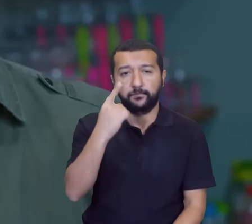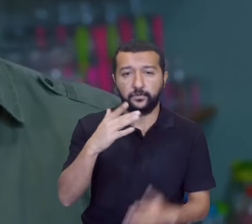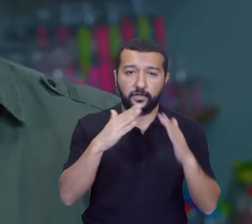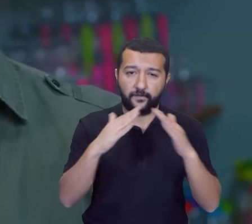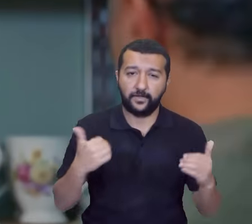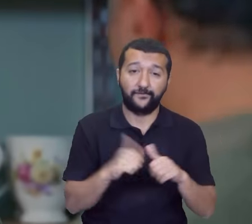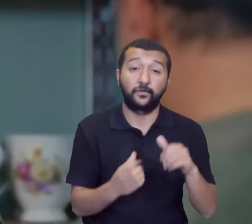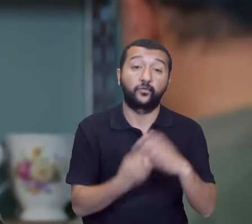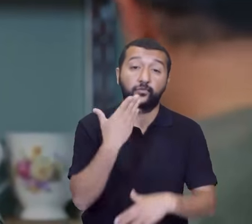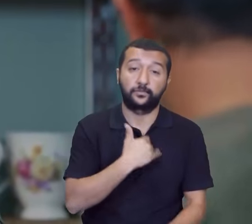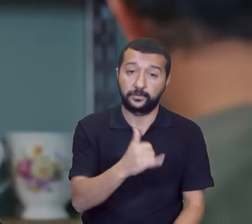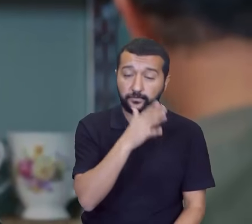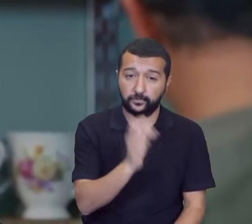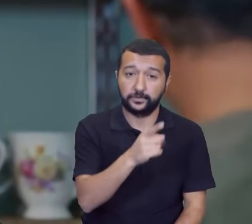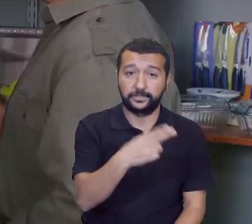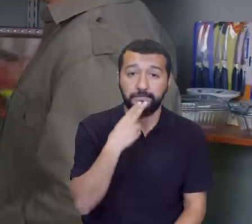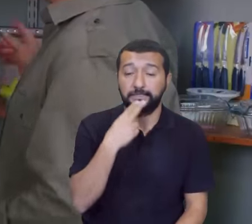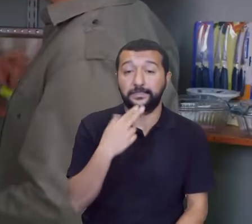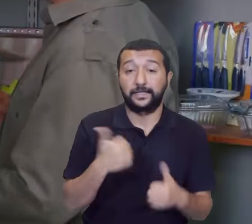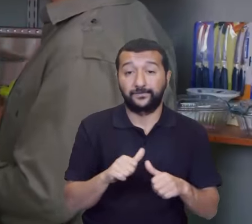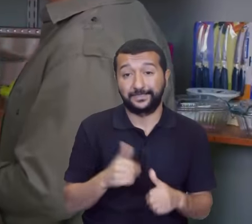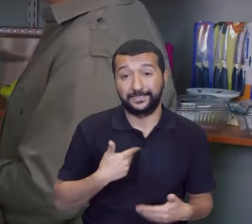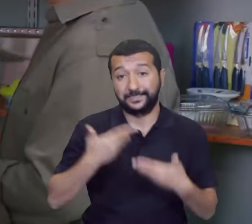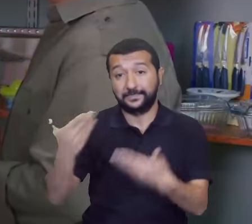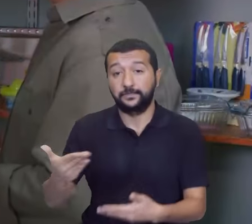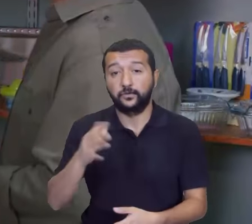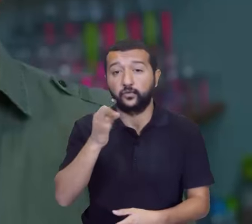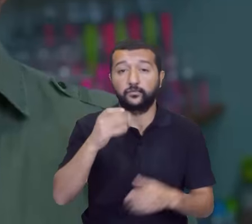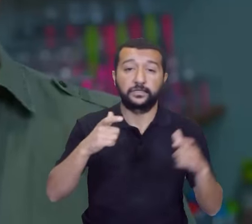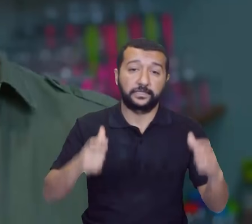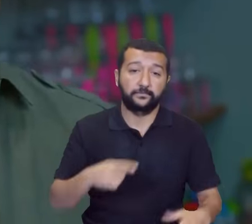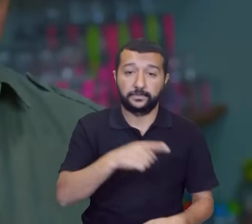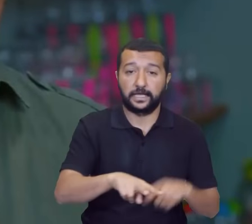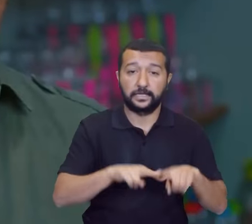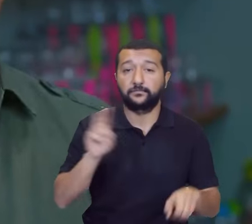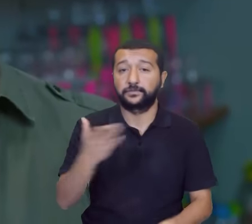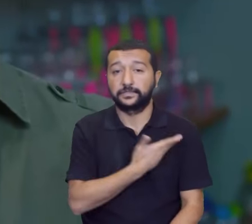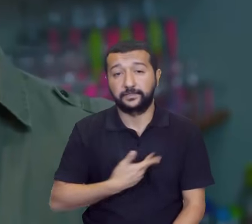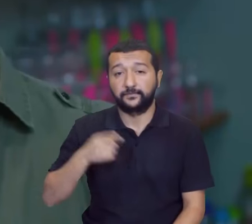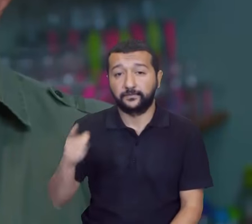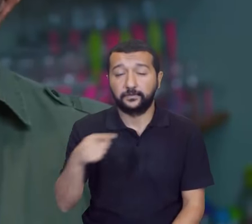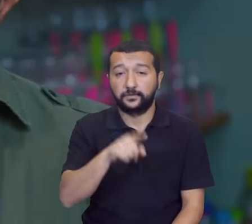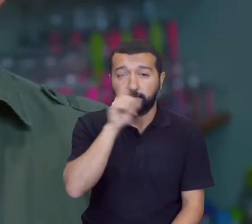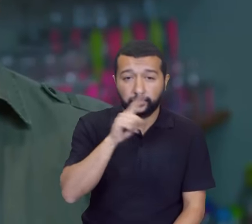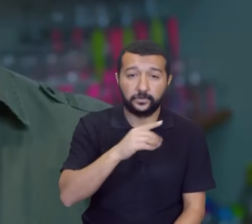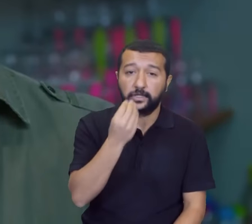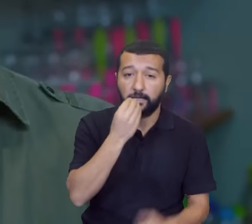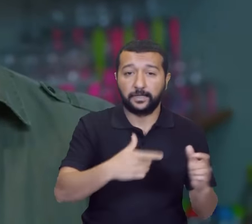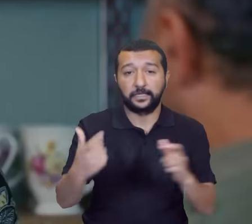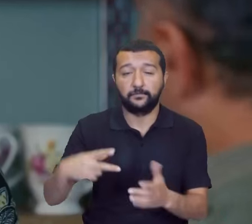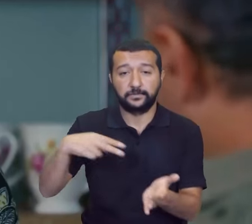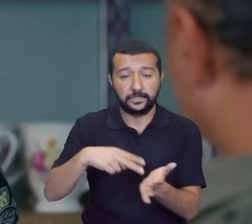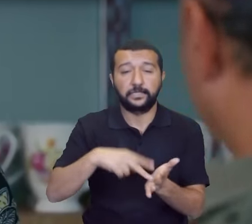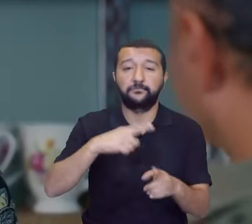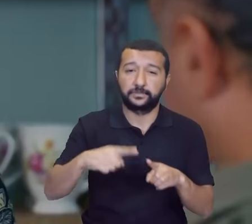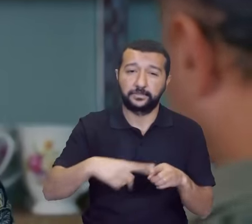yuva kuruyorum biliyorsun. İşte kız istemeye giderken gümüş tepsi. Ayşe'nin sevdiği türden ne bileyim yemek takımı,